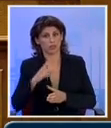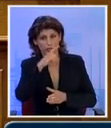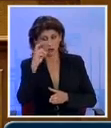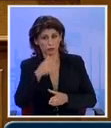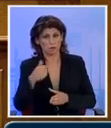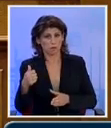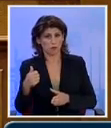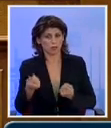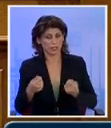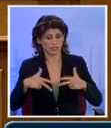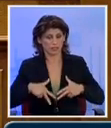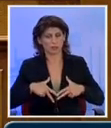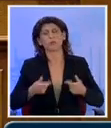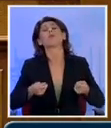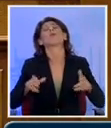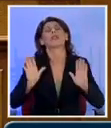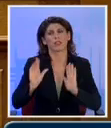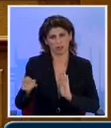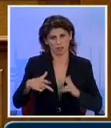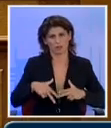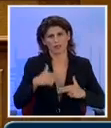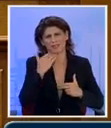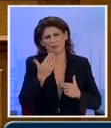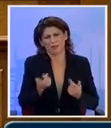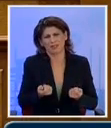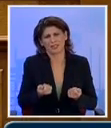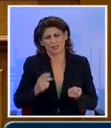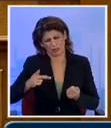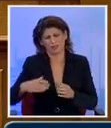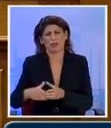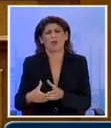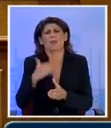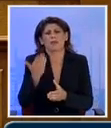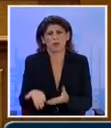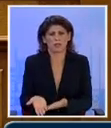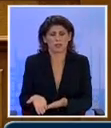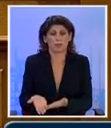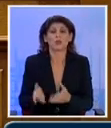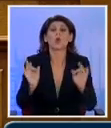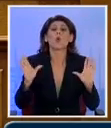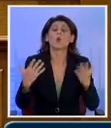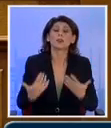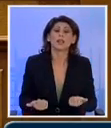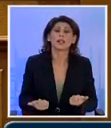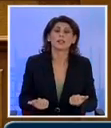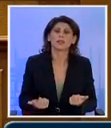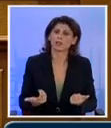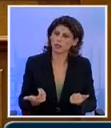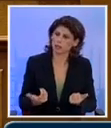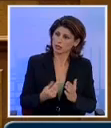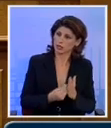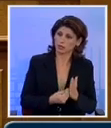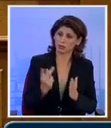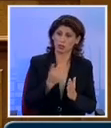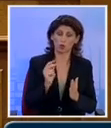δυσκολεύεστε μόνο να γίνετε κυβέρνηση που δεν θα γίνετε. Δεν μπορείτε καν να γίνετε αντιπολίτευση. Ούτε έχετε και σε μεγάλη υπόλοιψη, κύριε Τσίπρα,